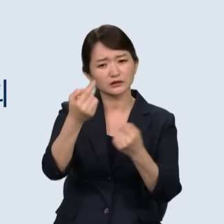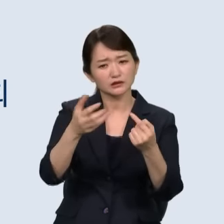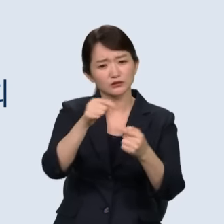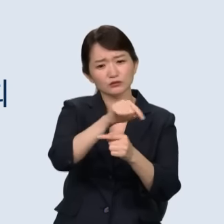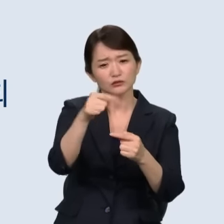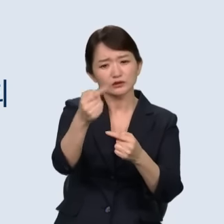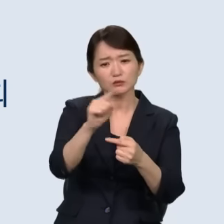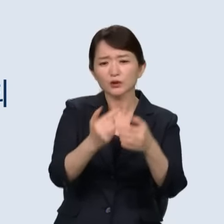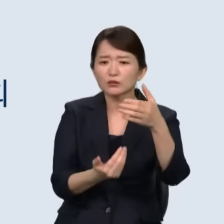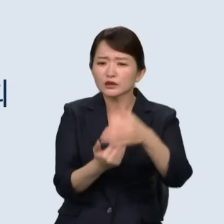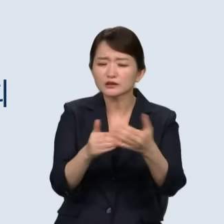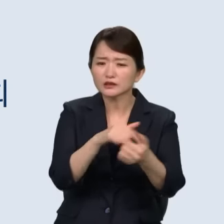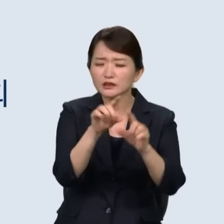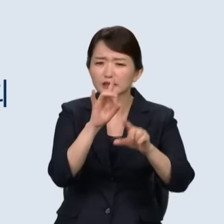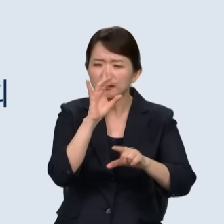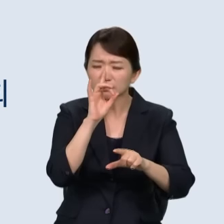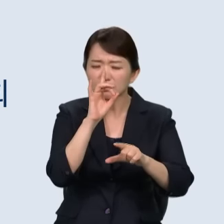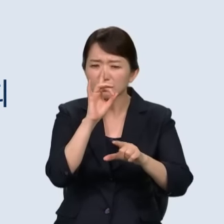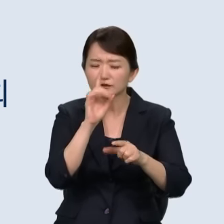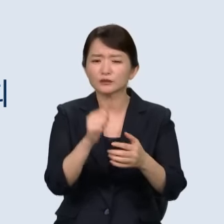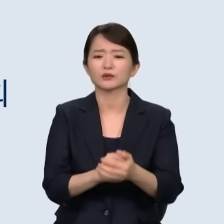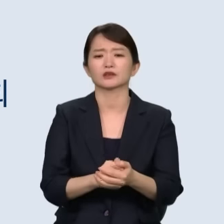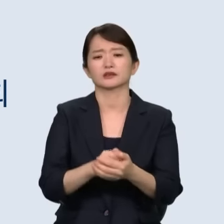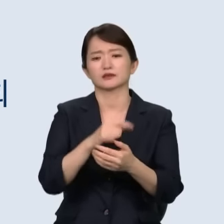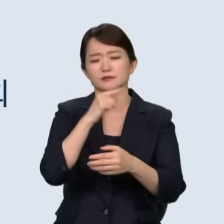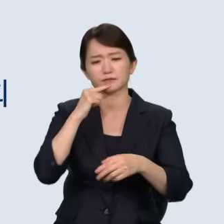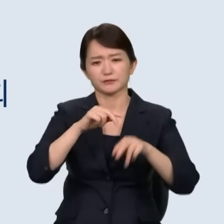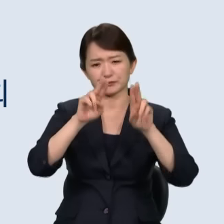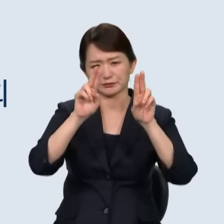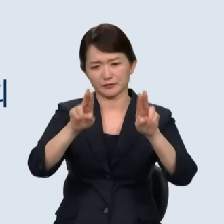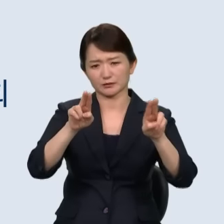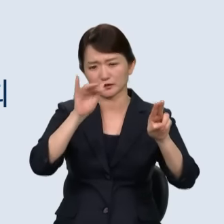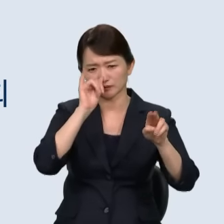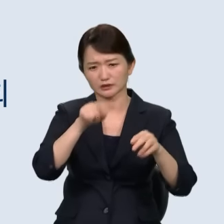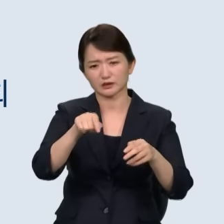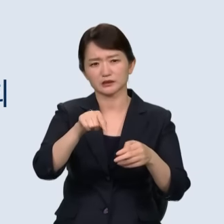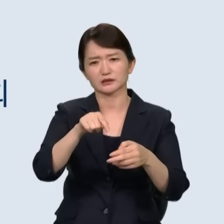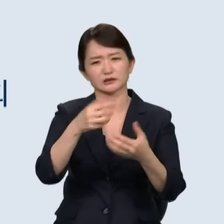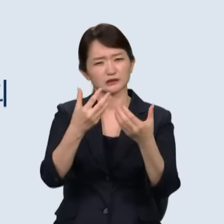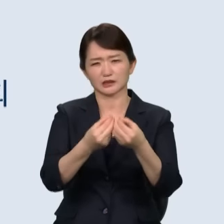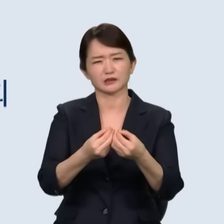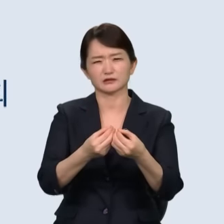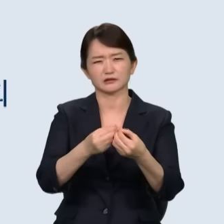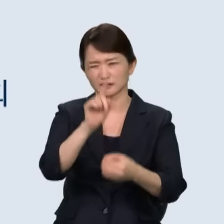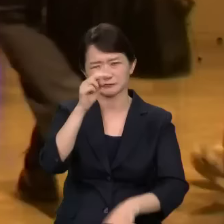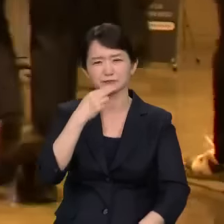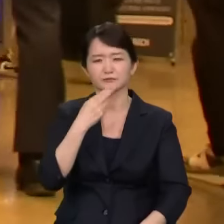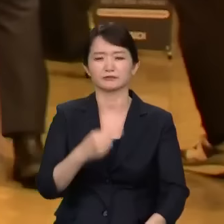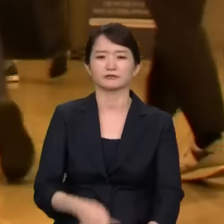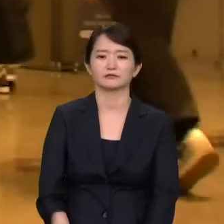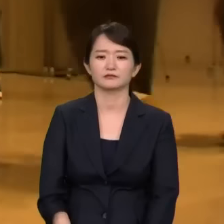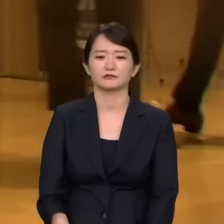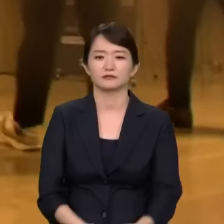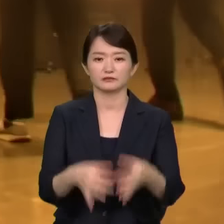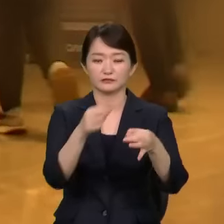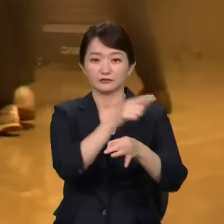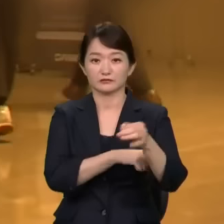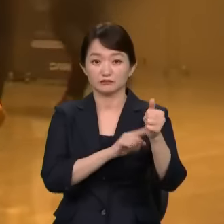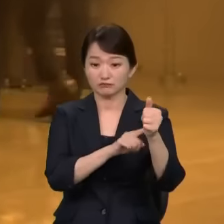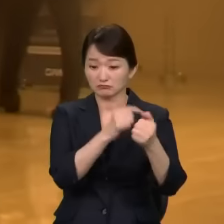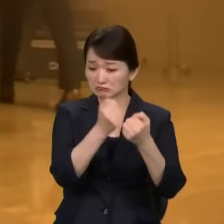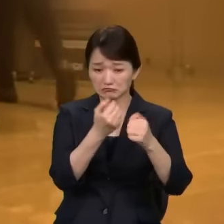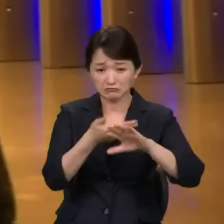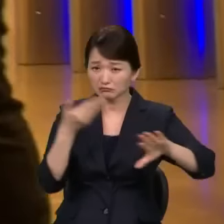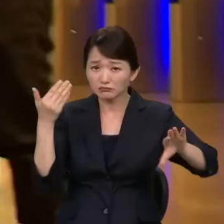상황이 안 되면 부도가 되는 거잖아요. 그런 찬스는 굉장히 희박하다는 말씀드릴게요. 김 이사의 이런